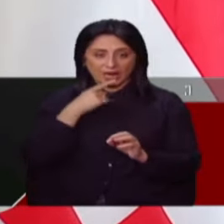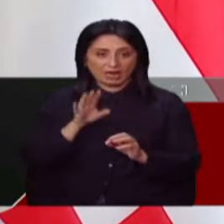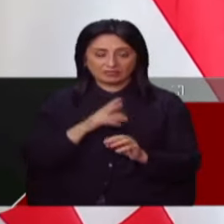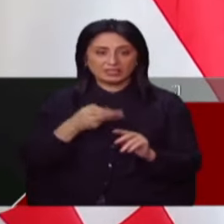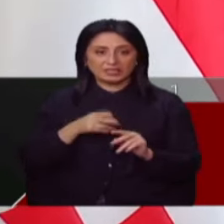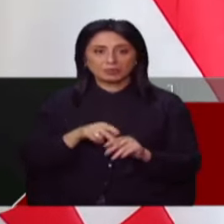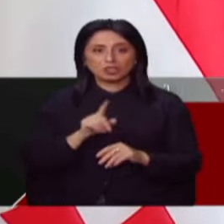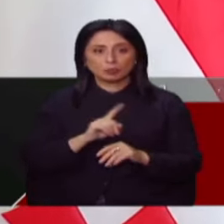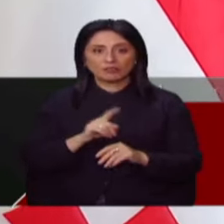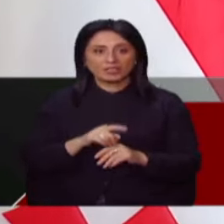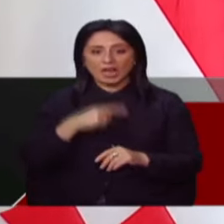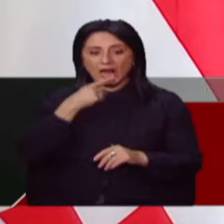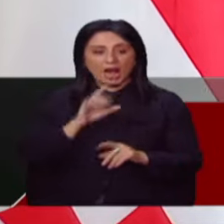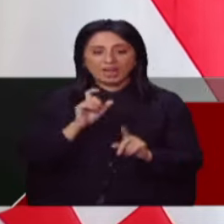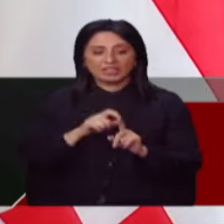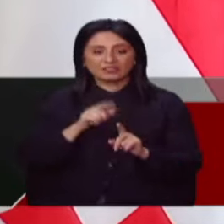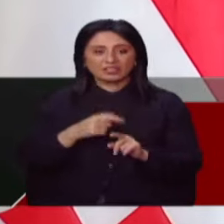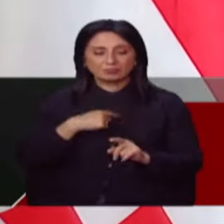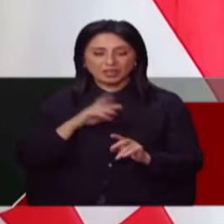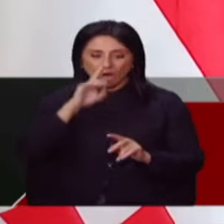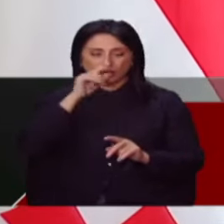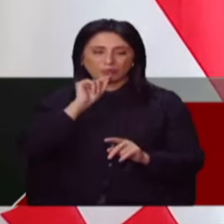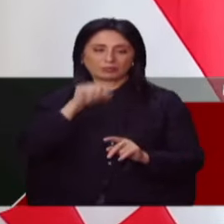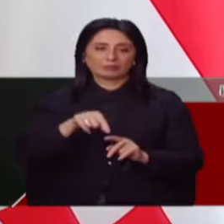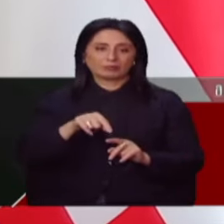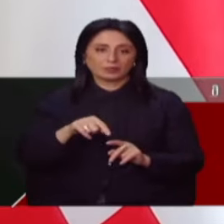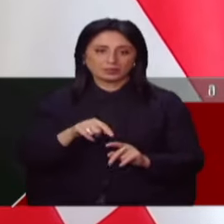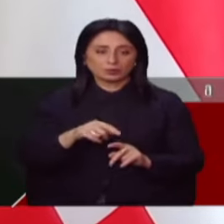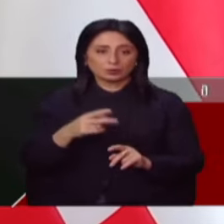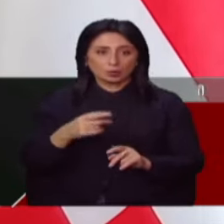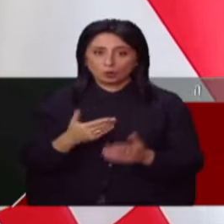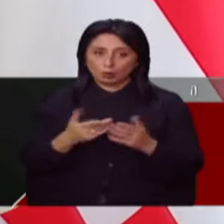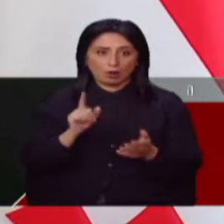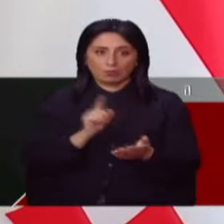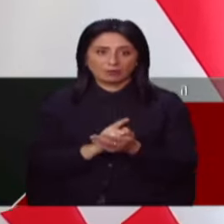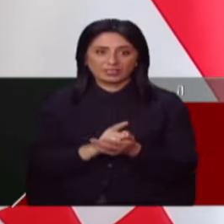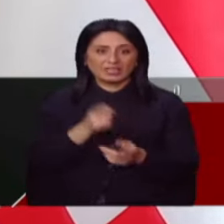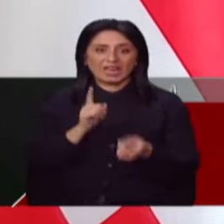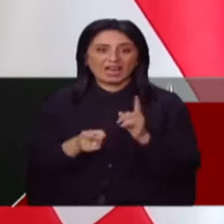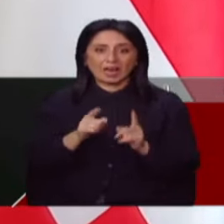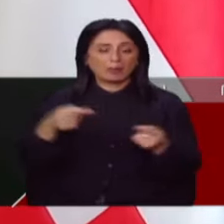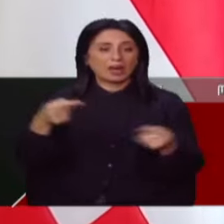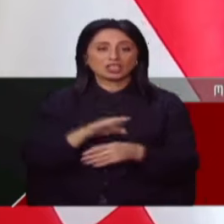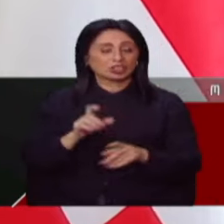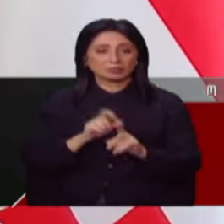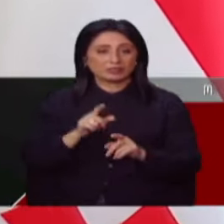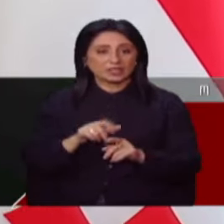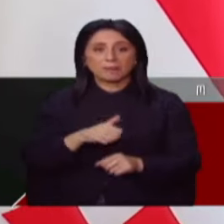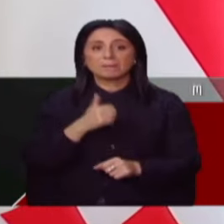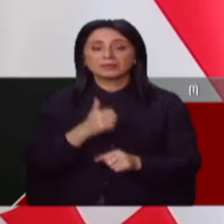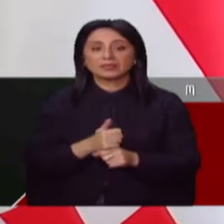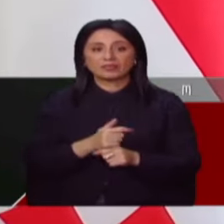დაასახელებს იმას, რომ არ იტყვის იმას, რომ ეს შემთხვევით წამოწდა, რასაკვირველია, არც რეალობას არ შეესაბამება, არც